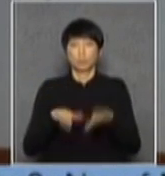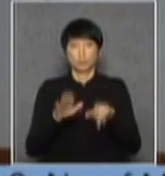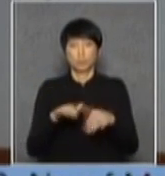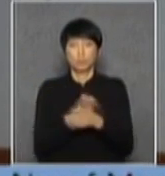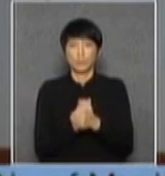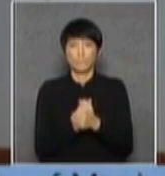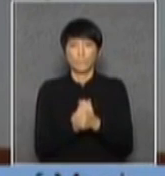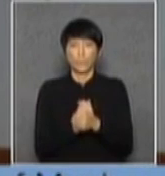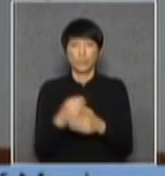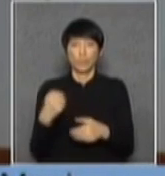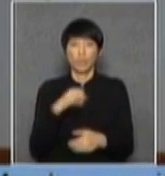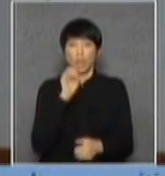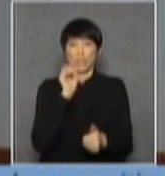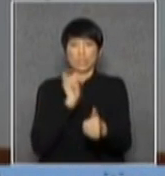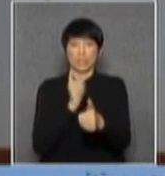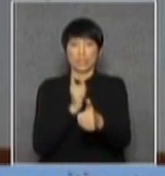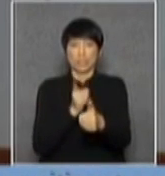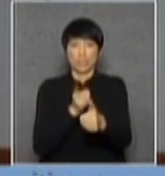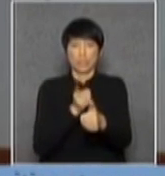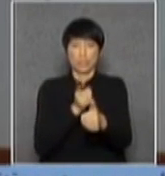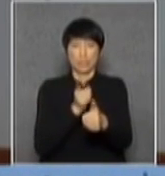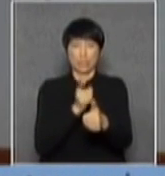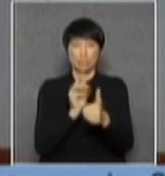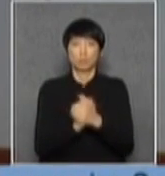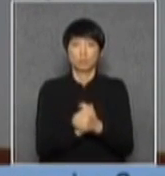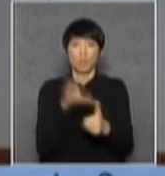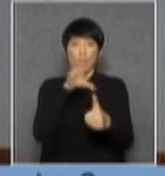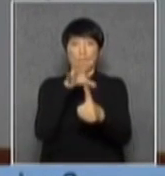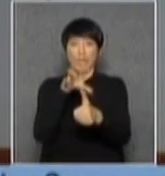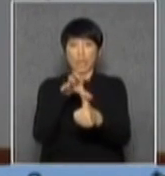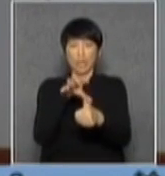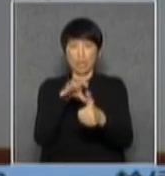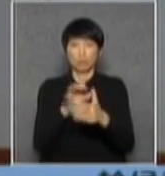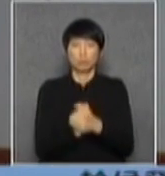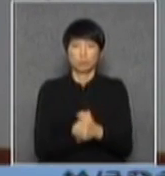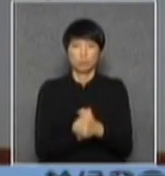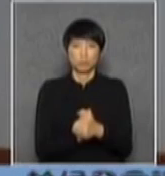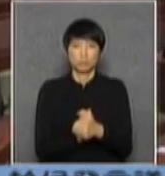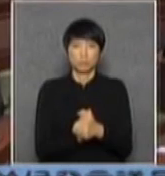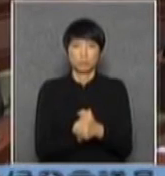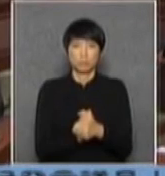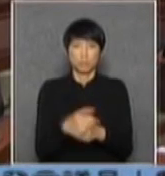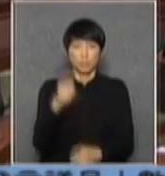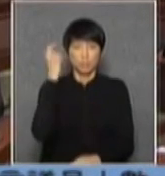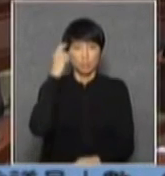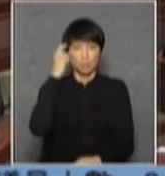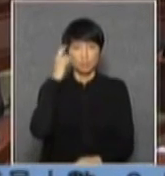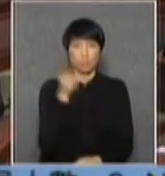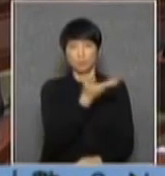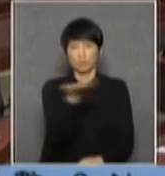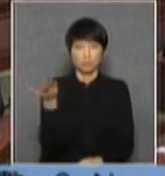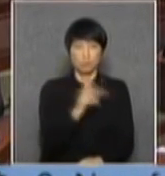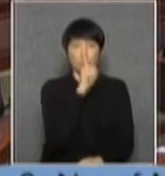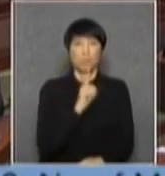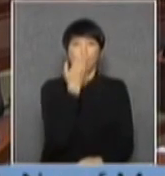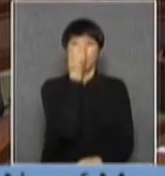闹到牙齿烂埋，陈婉娴议员闹到真系牙血都出埋。你知唔知啊？各位无知嘅议员，当我哋